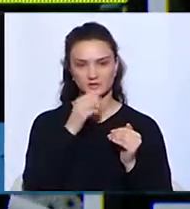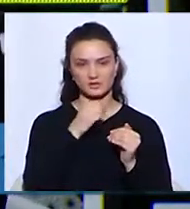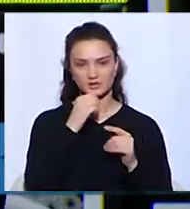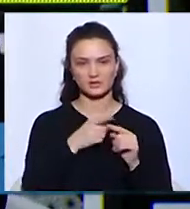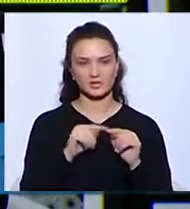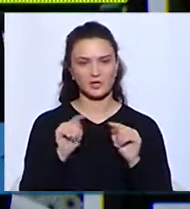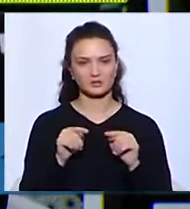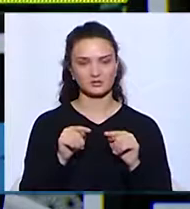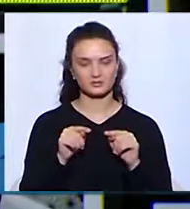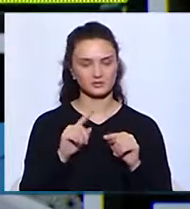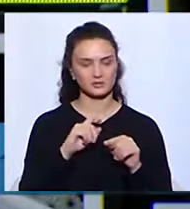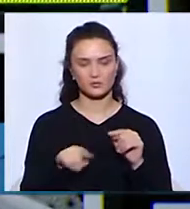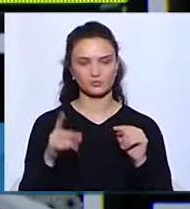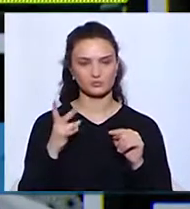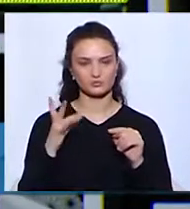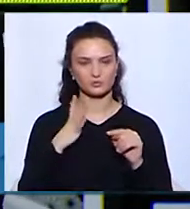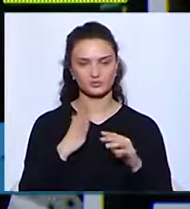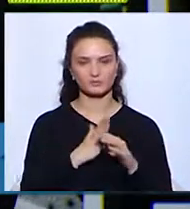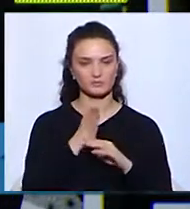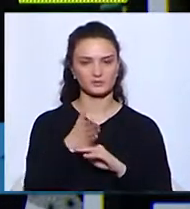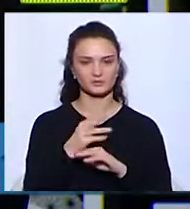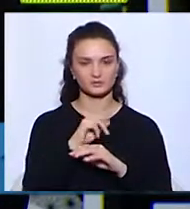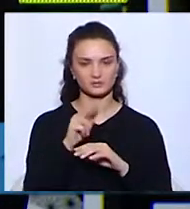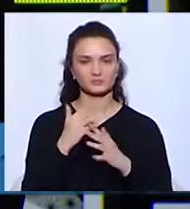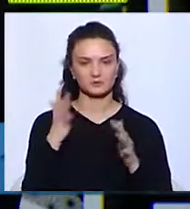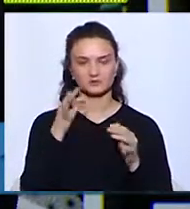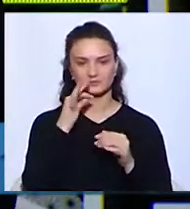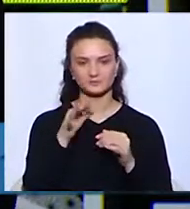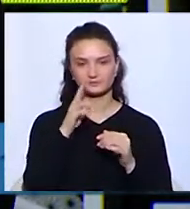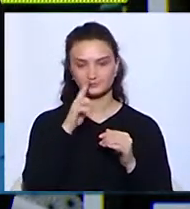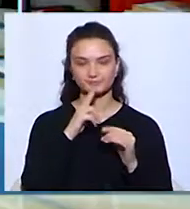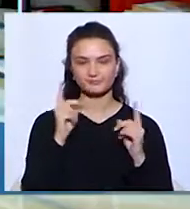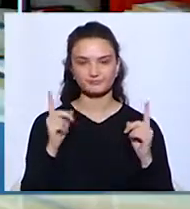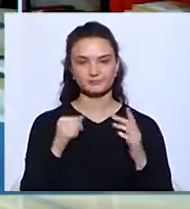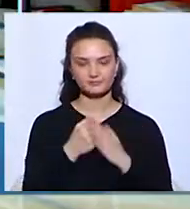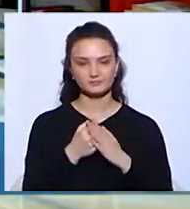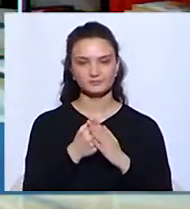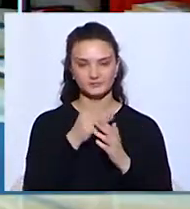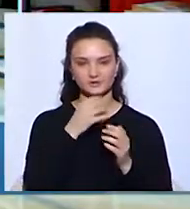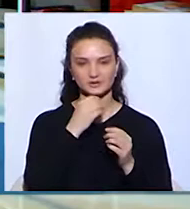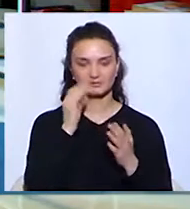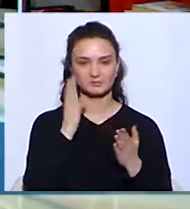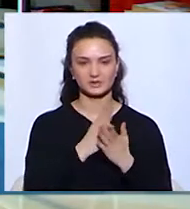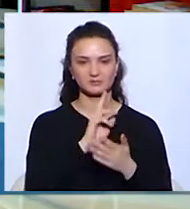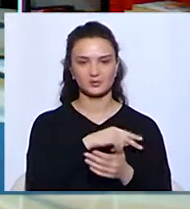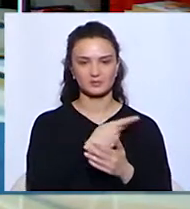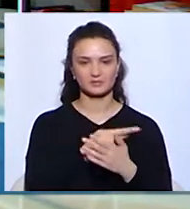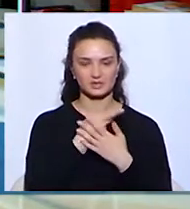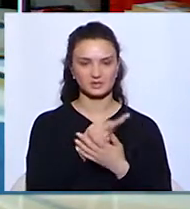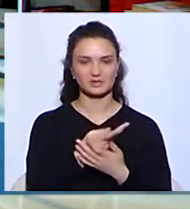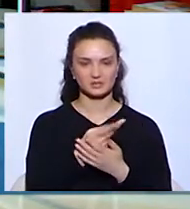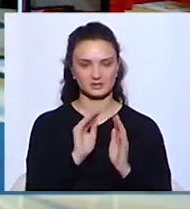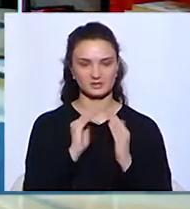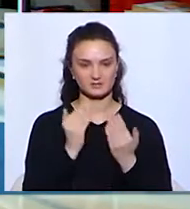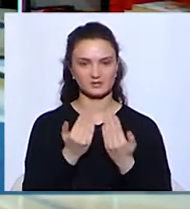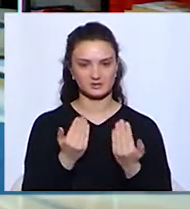აქ დაუყოვნებლივ უნდა მიმართოთ და მეცაც გეტყვით, სამთვემდე ასაკის ბავშვი პირდაპირი ჩვენებაა ჰოსპიტალიზაციისთვის.